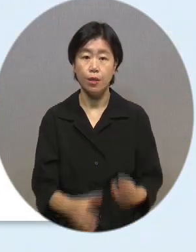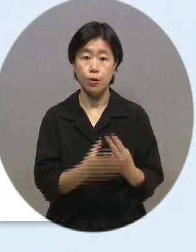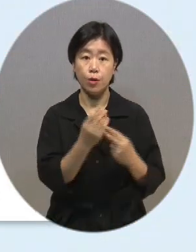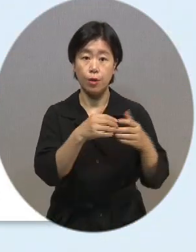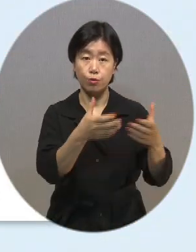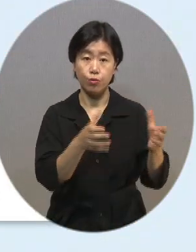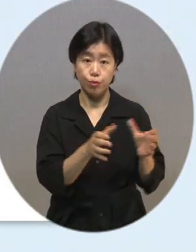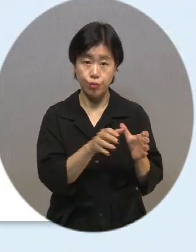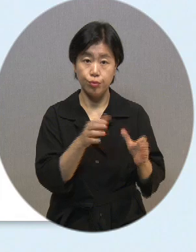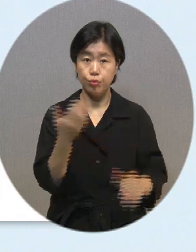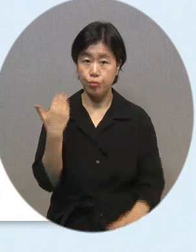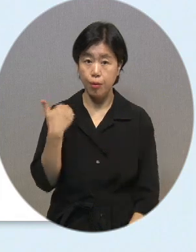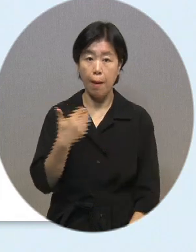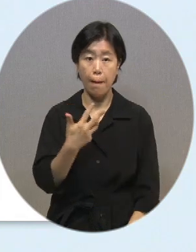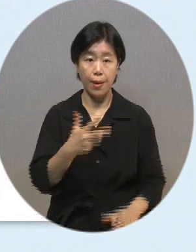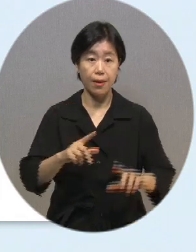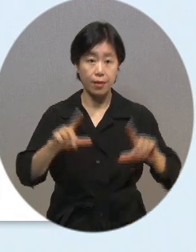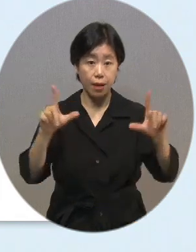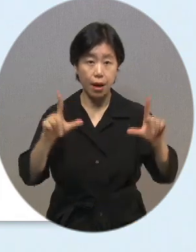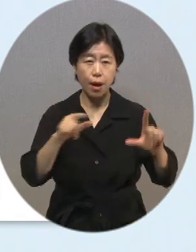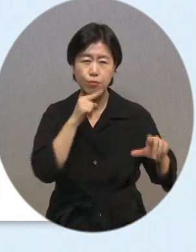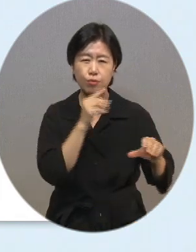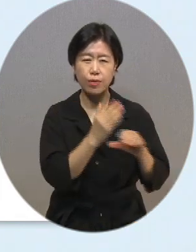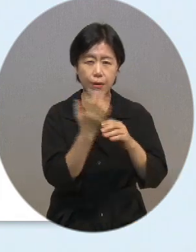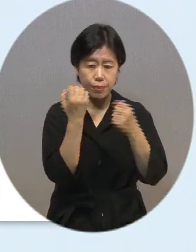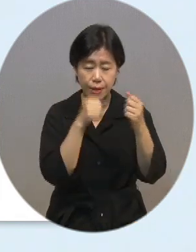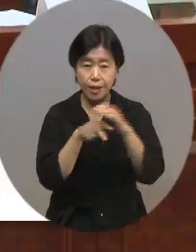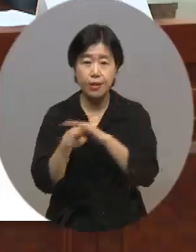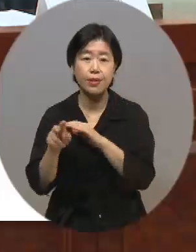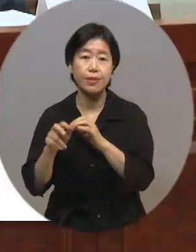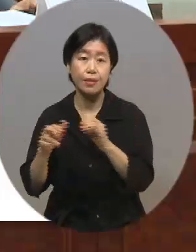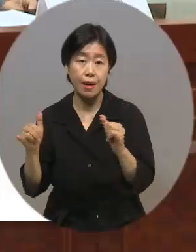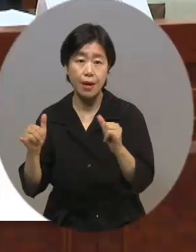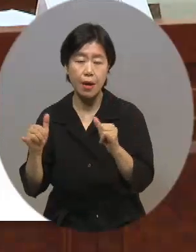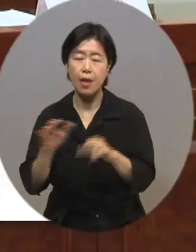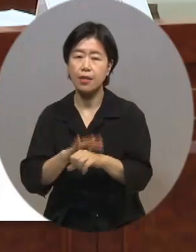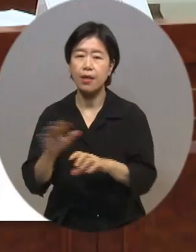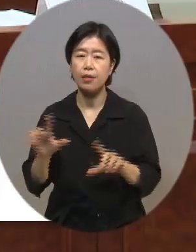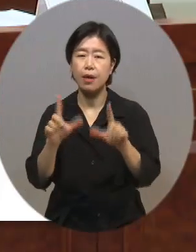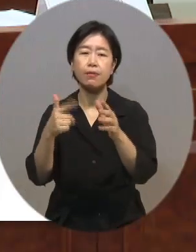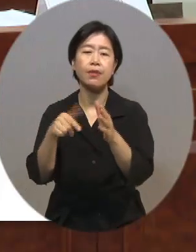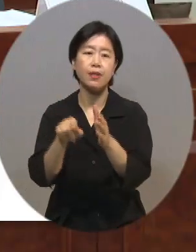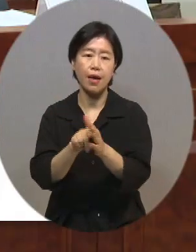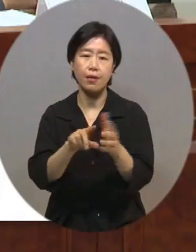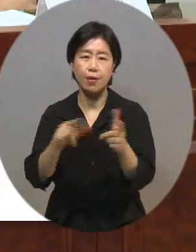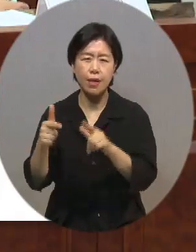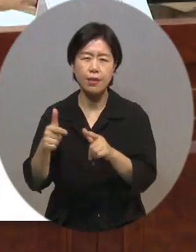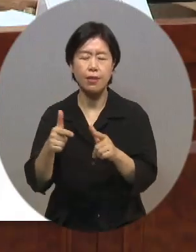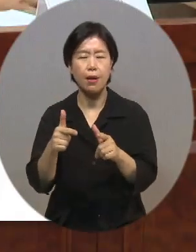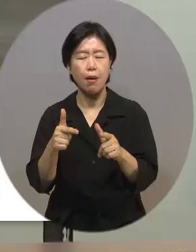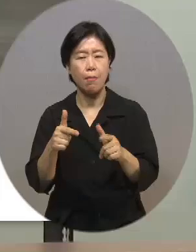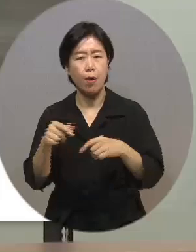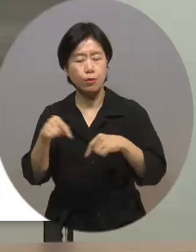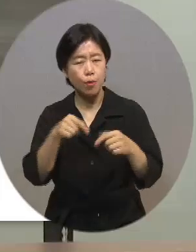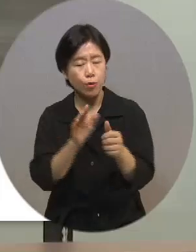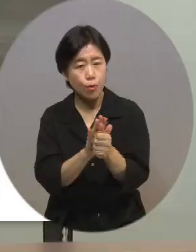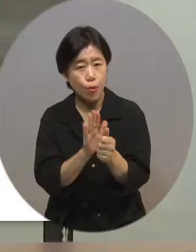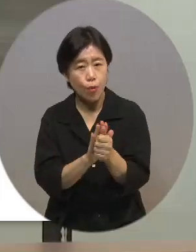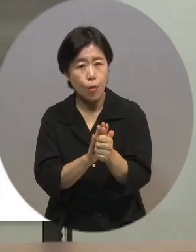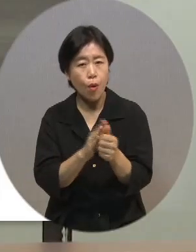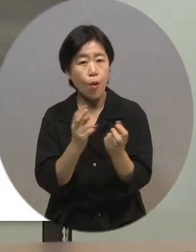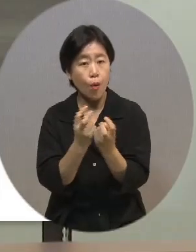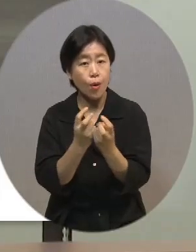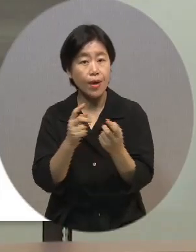8일 북한 이탈 주민 보호 및 정착 지원 협의회를 개최해 북한 이탈 주민의 날 후속 조치 방안을 협의하고 이를